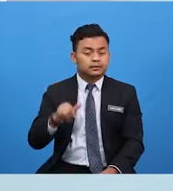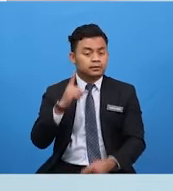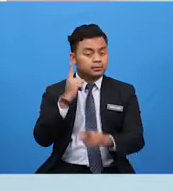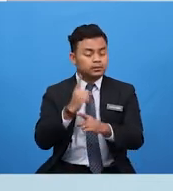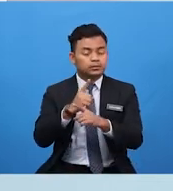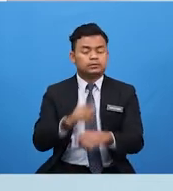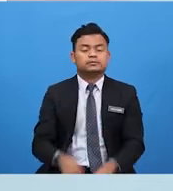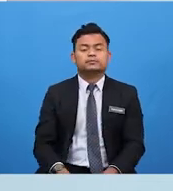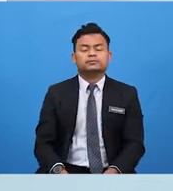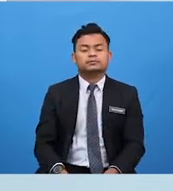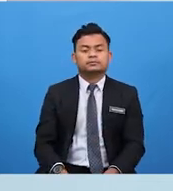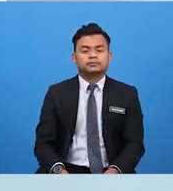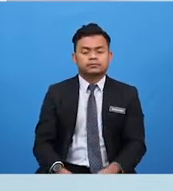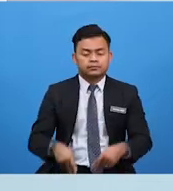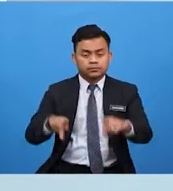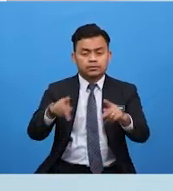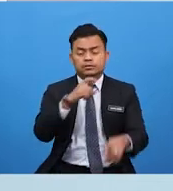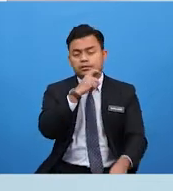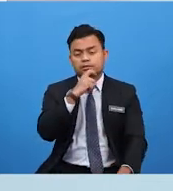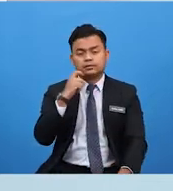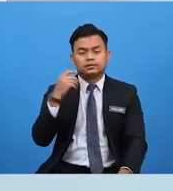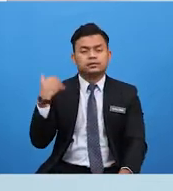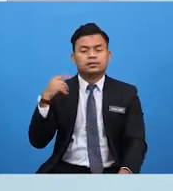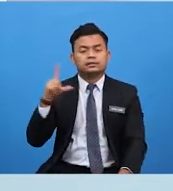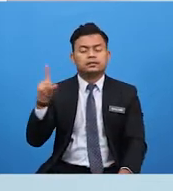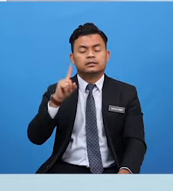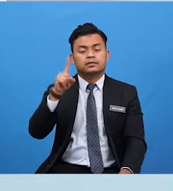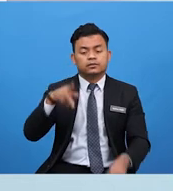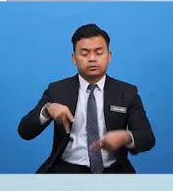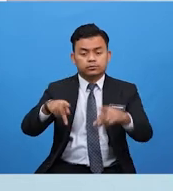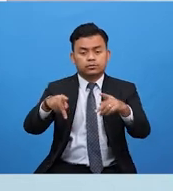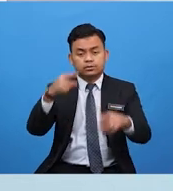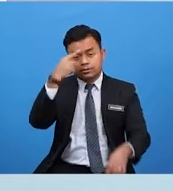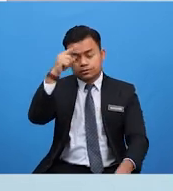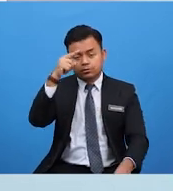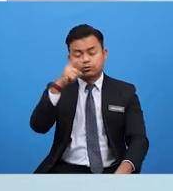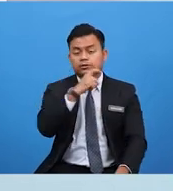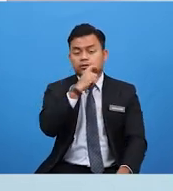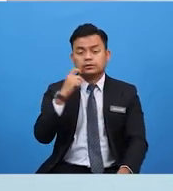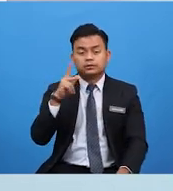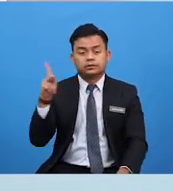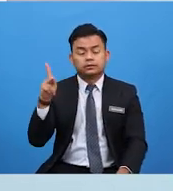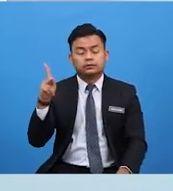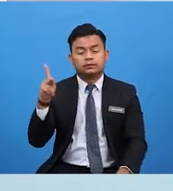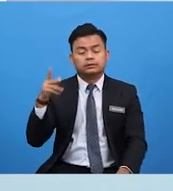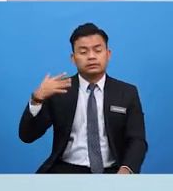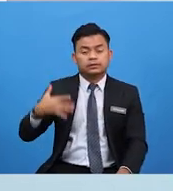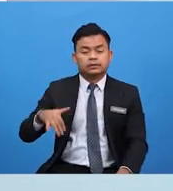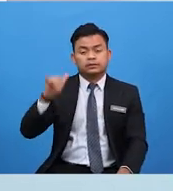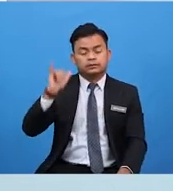tepat sekali. Proses pengeringan adalah satu proses untuk mengeringkan kain yang telah